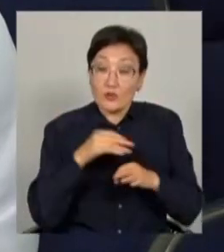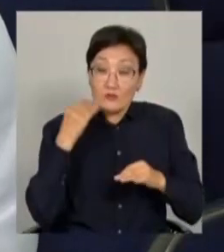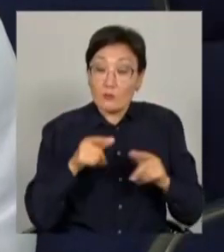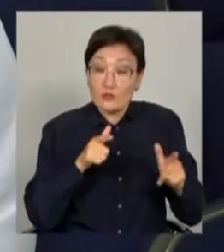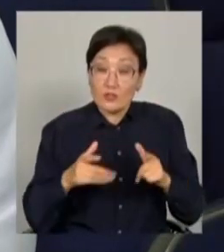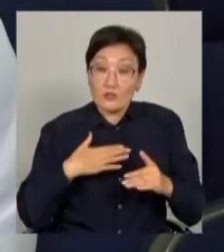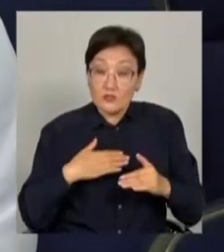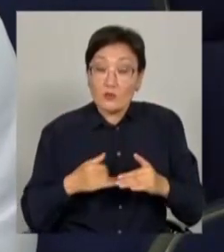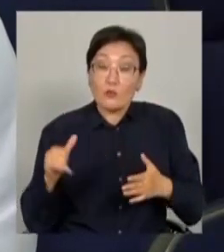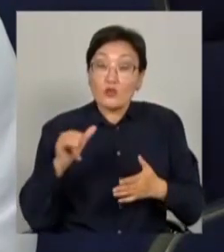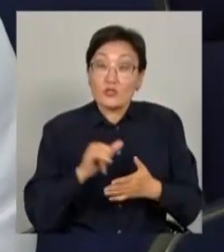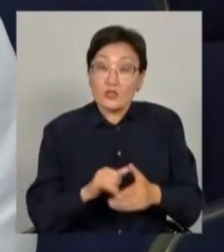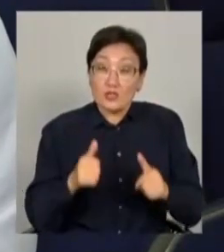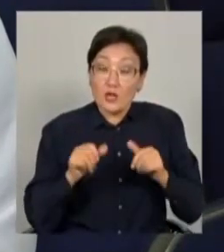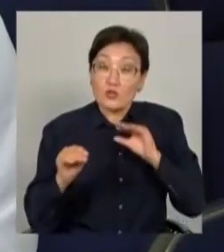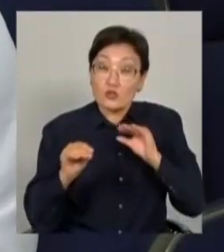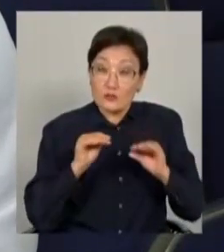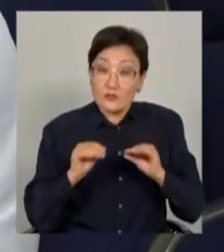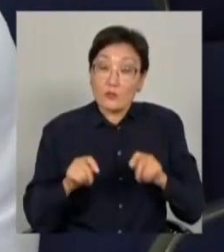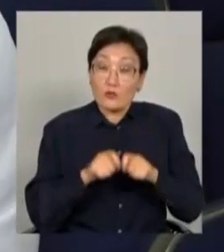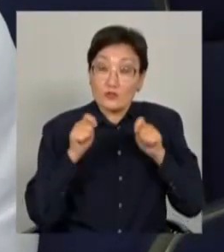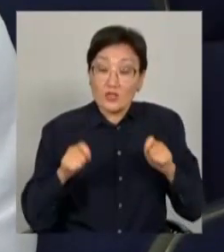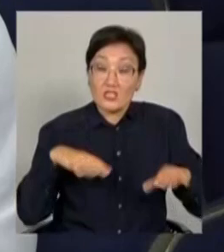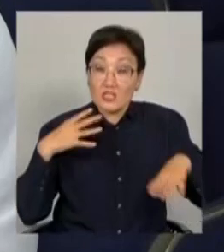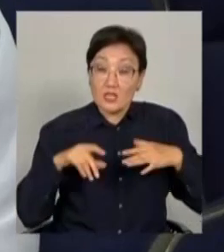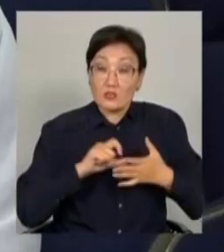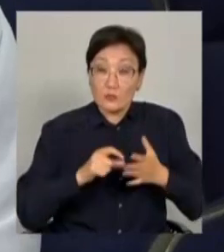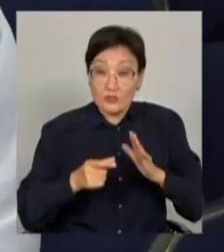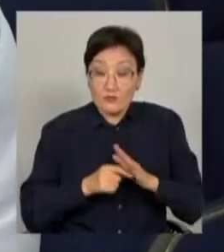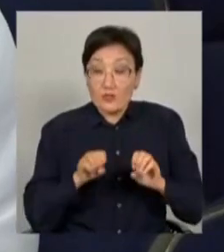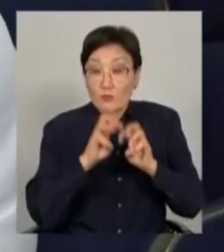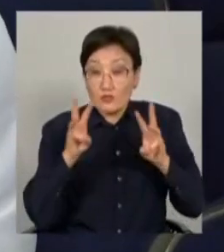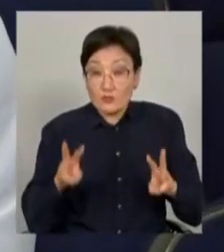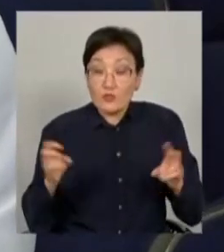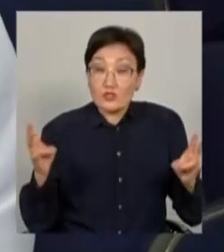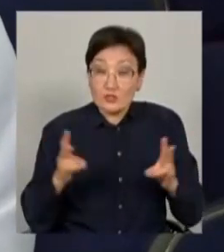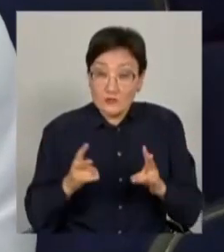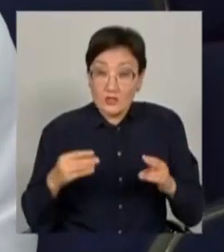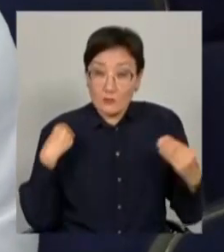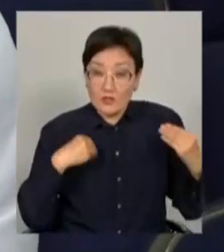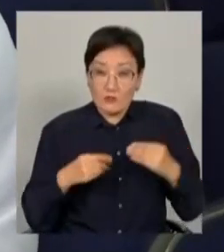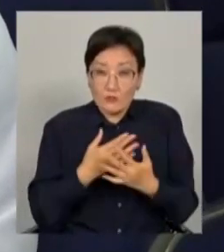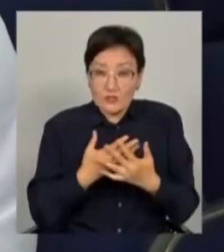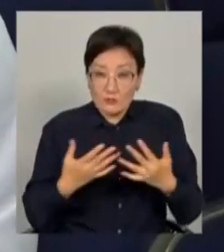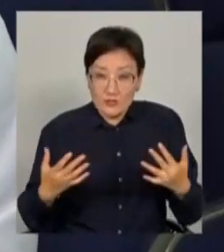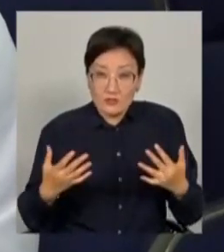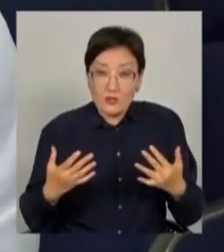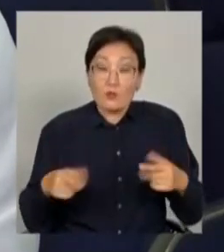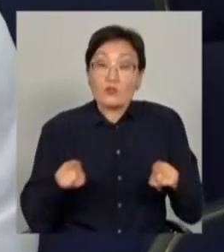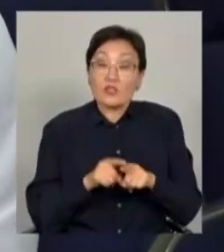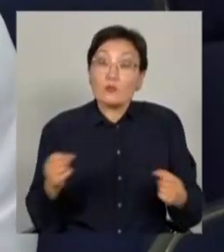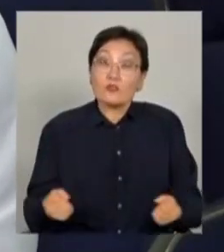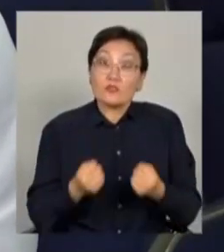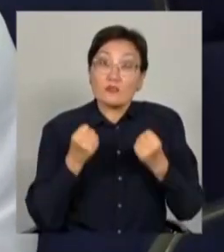подготовки нам устанавливают хорошее оборудование открывают тренажёрные залы обеспечивают необходимыми инвентаря и одеждой такая